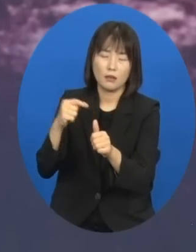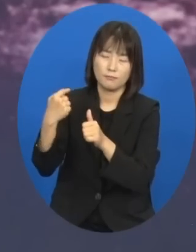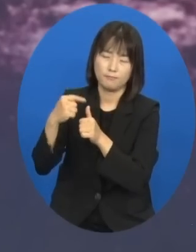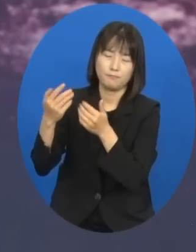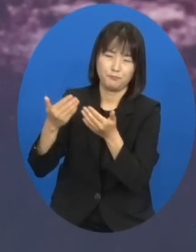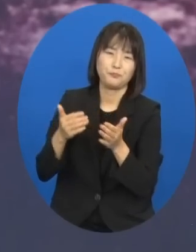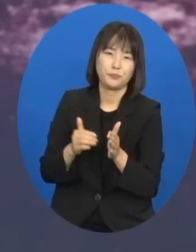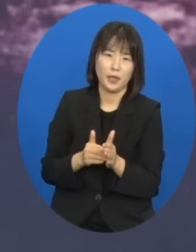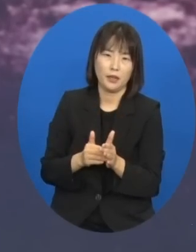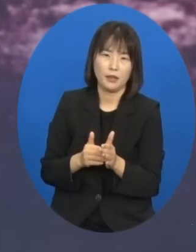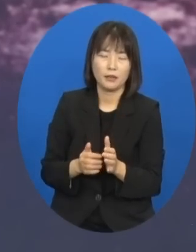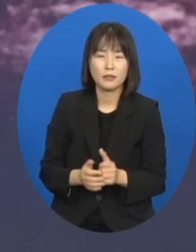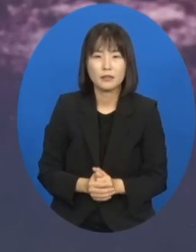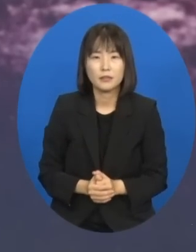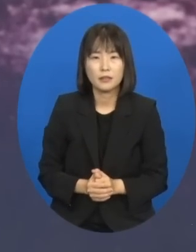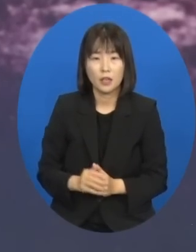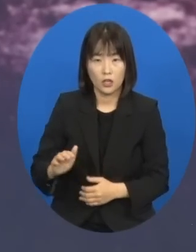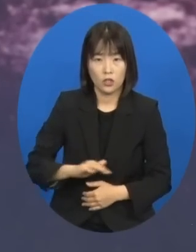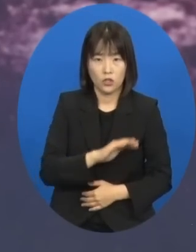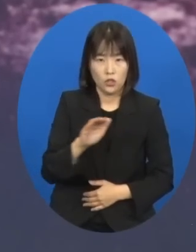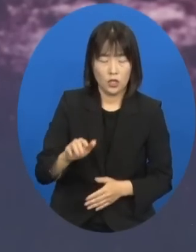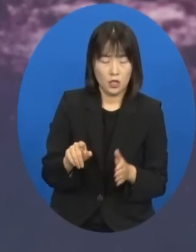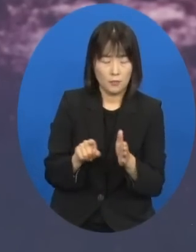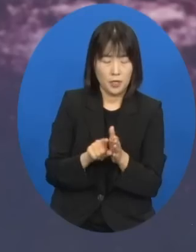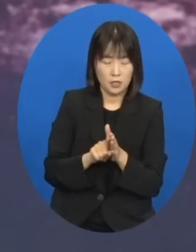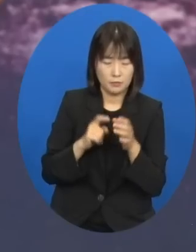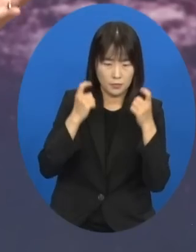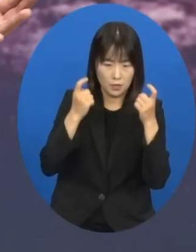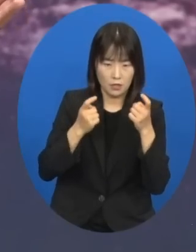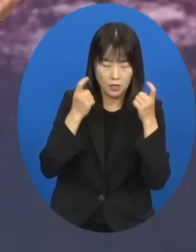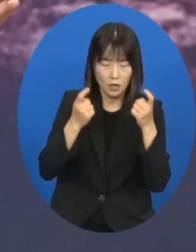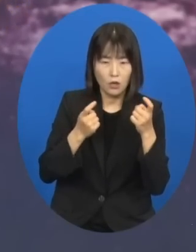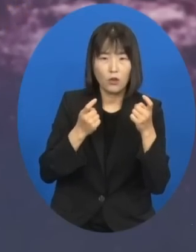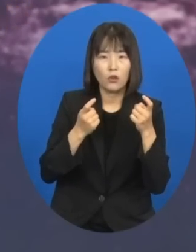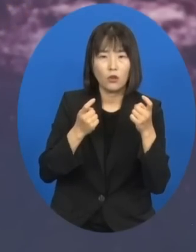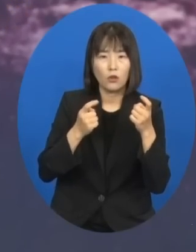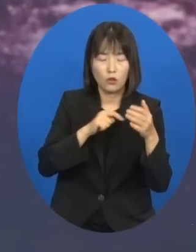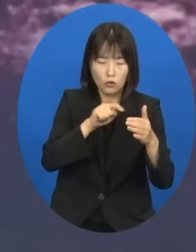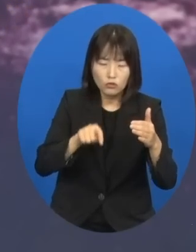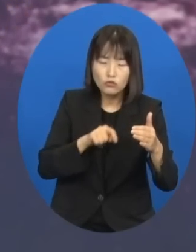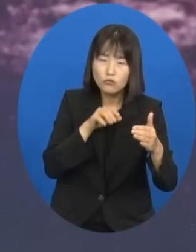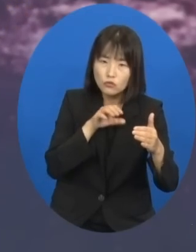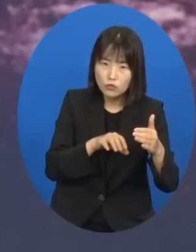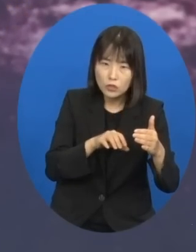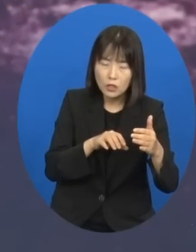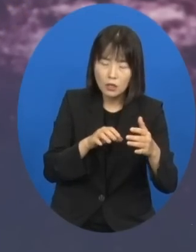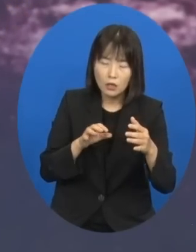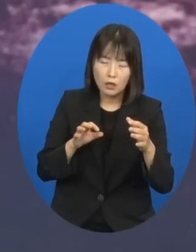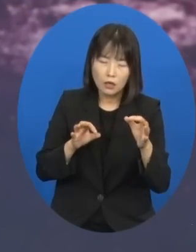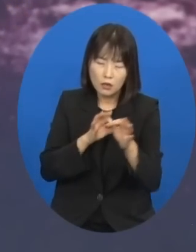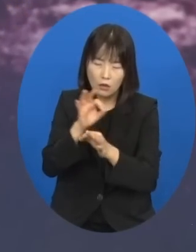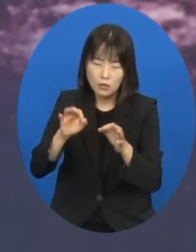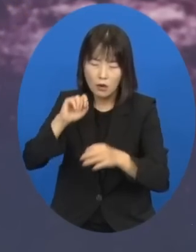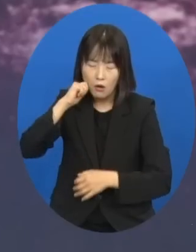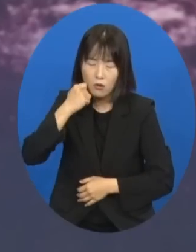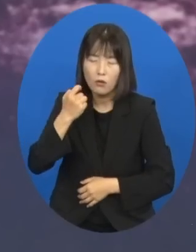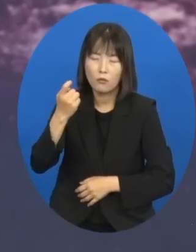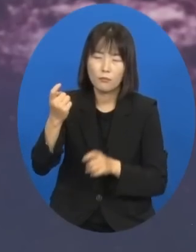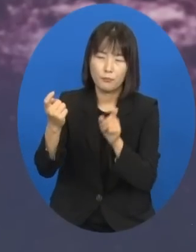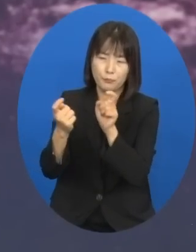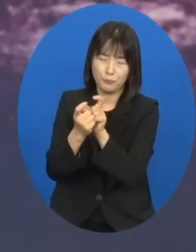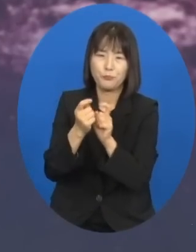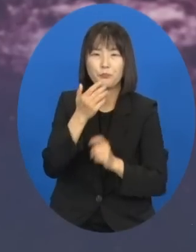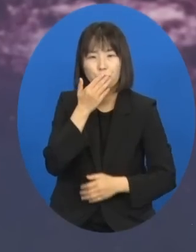거예요. 그러므로 우리는요 믿음의 여정을 걷는 가운데 여러분 경제적 흉년의 때가 옵니다. 질문을 바꿔야 돼요.